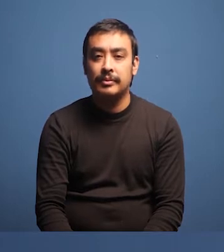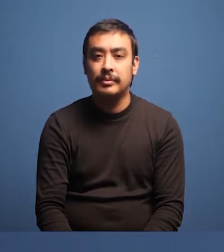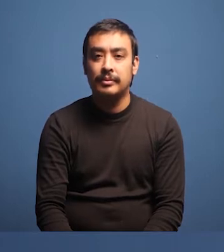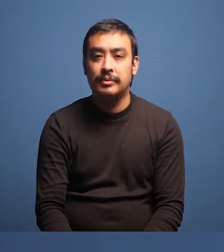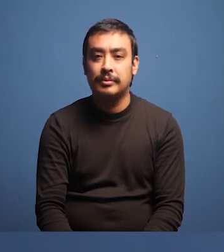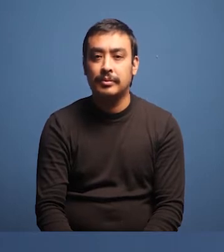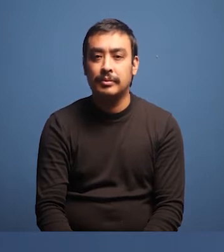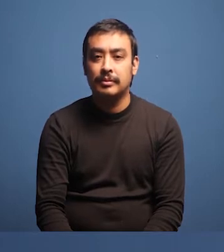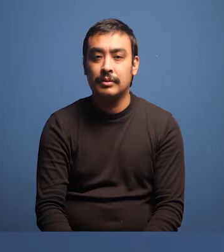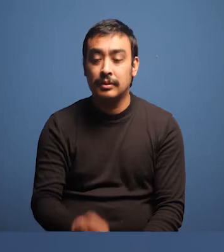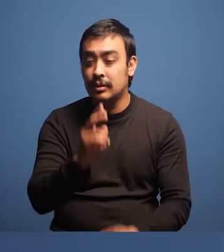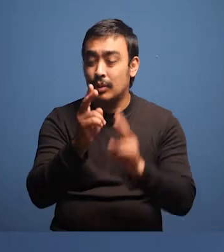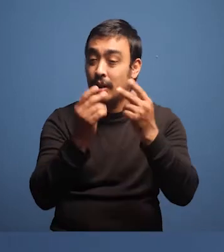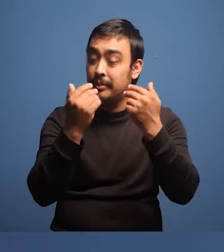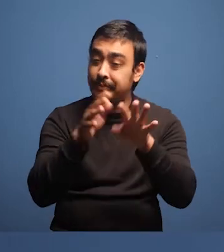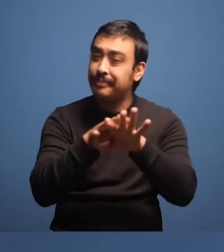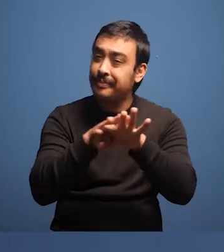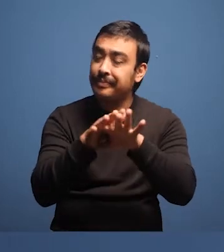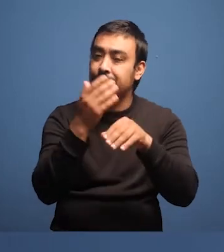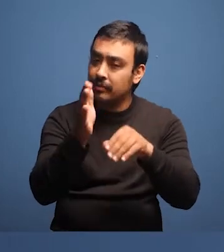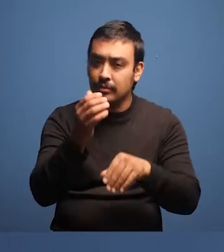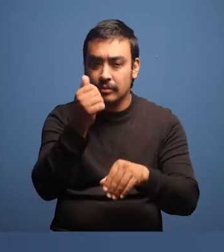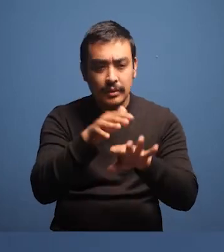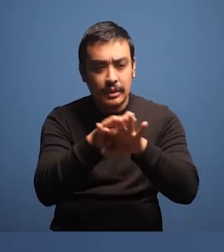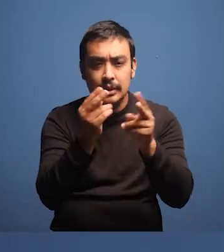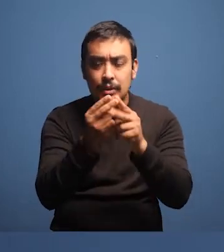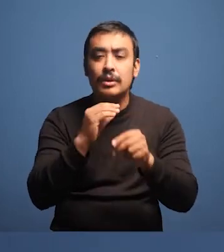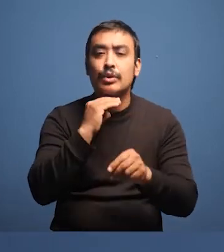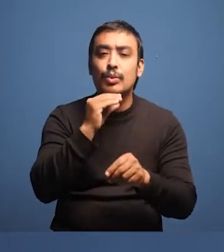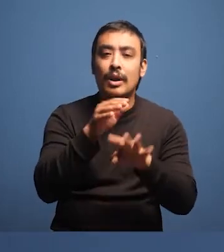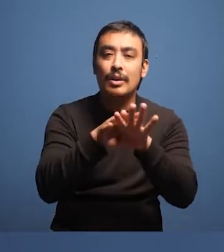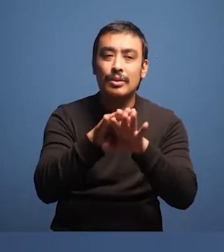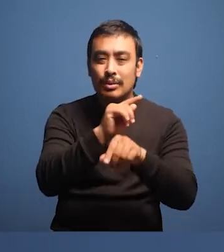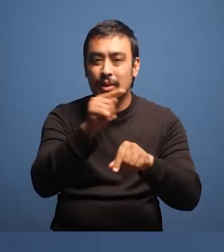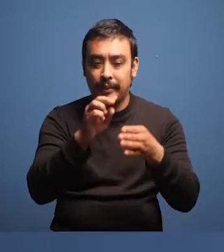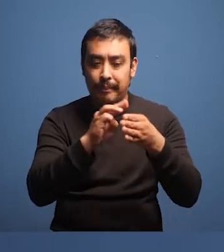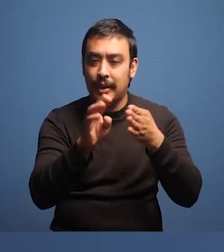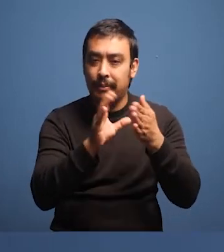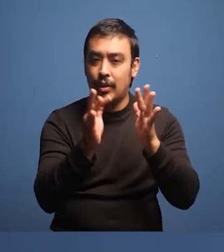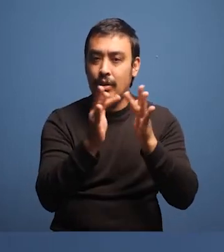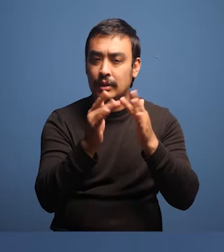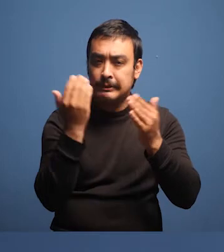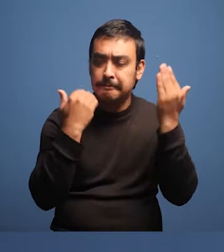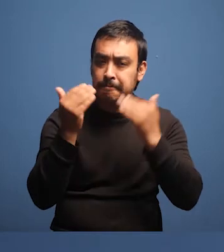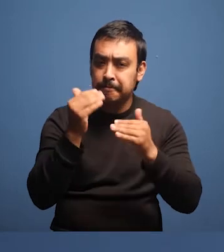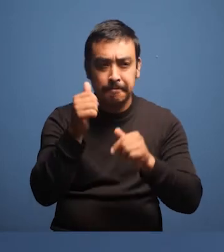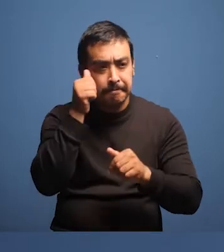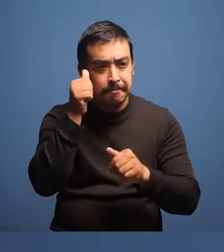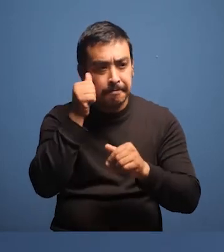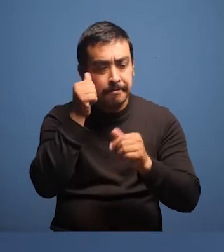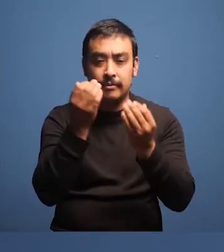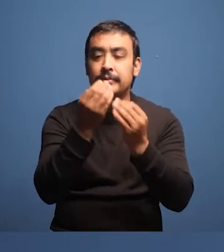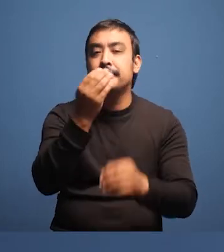सो हजुरले यतिका कुरा गरिसक्नुभयो। अब अधिकांश युथहरूले चाहिँ यो कुनै न कुनै माध्यमबाट चाहिँ अनलाइन ह्यारासमेन्ट चाहिँ एक्सपिरियन्स गर्नुभएकै